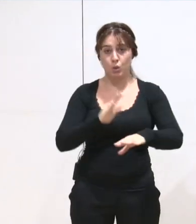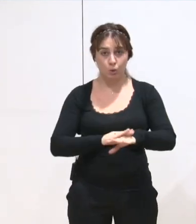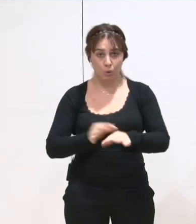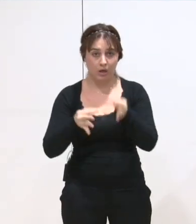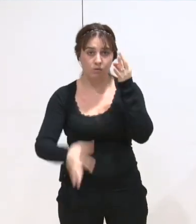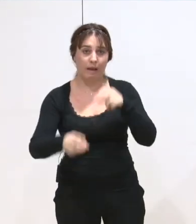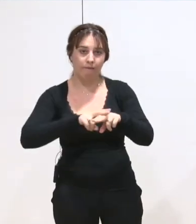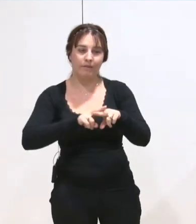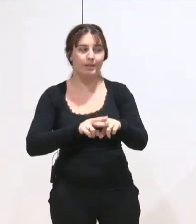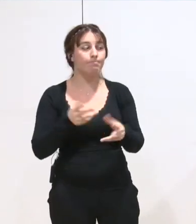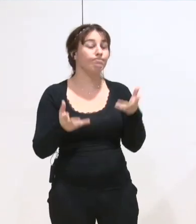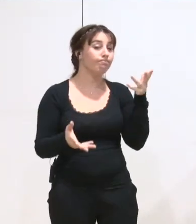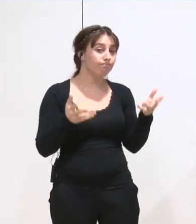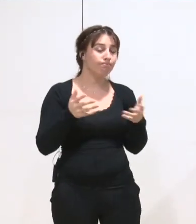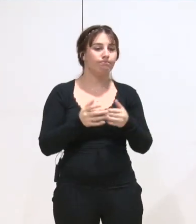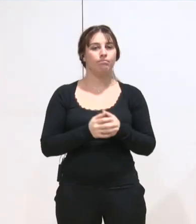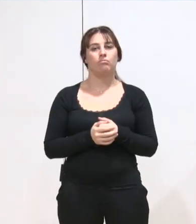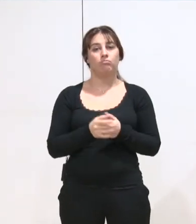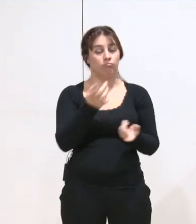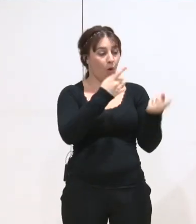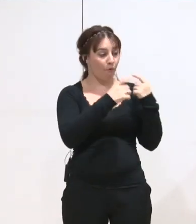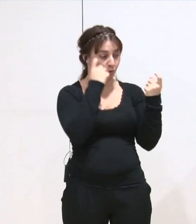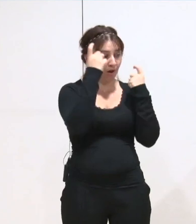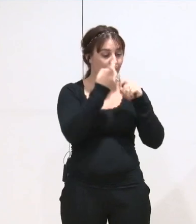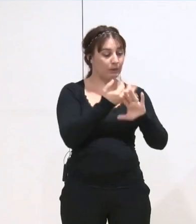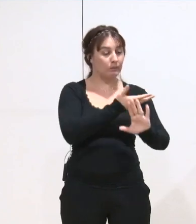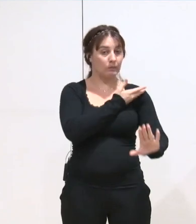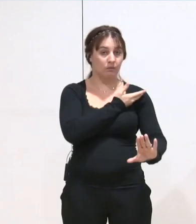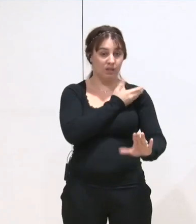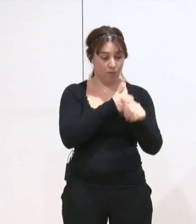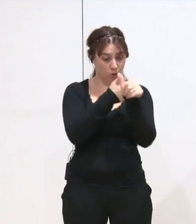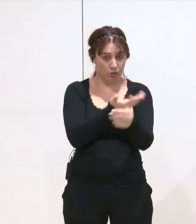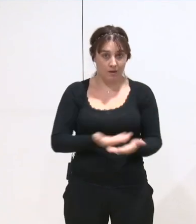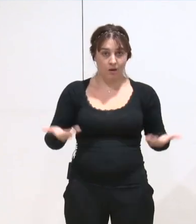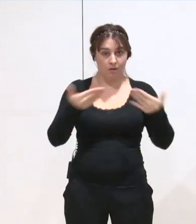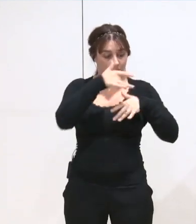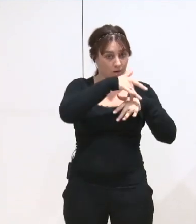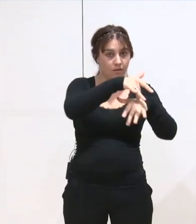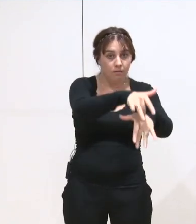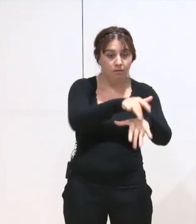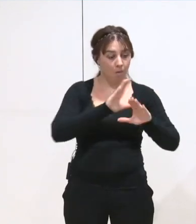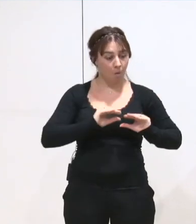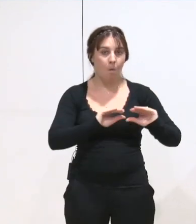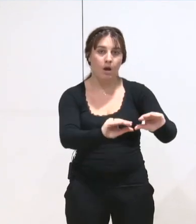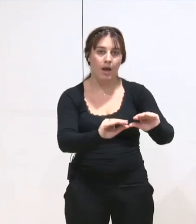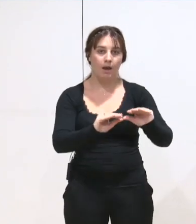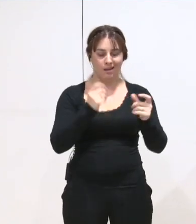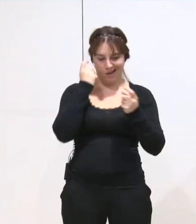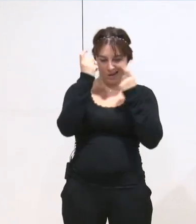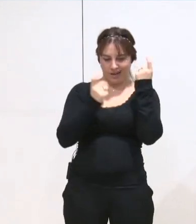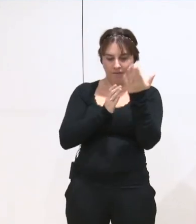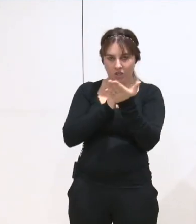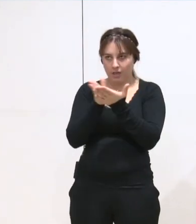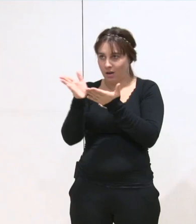temps, il est plus que temps de reprendre votre réflexion à la lumière des réalités, de réorienter votre action et de donner à